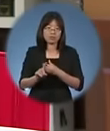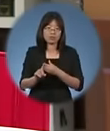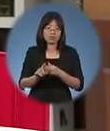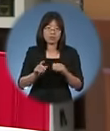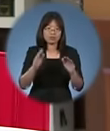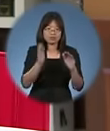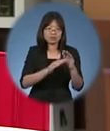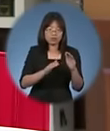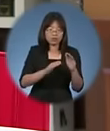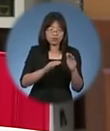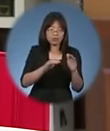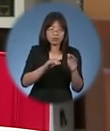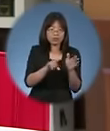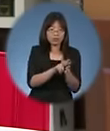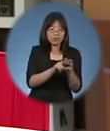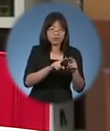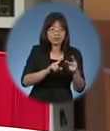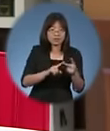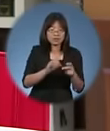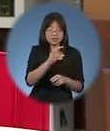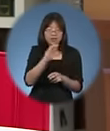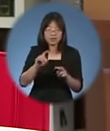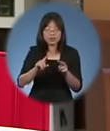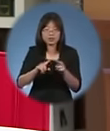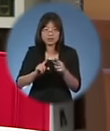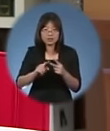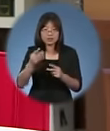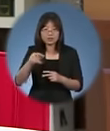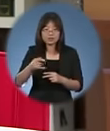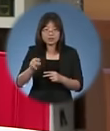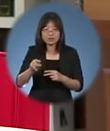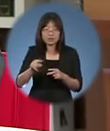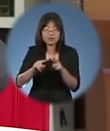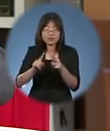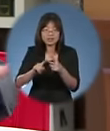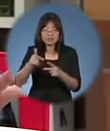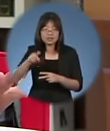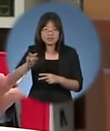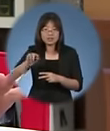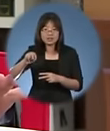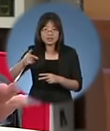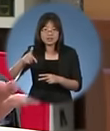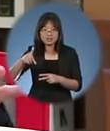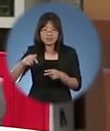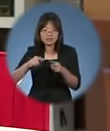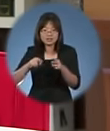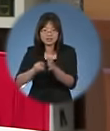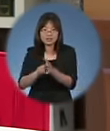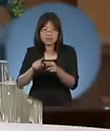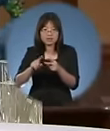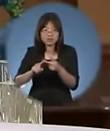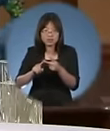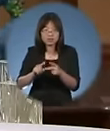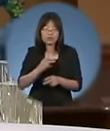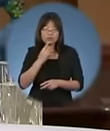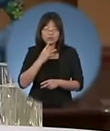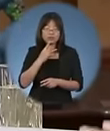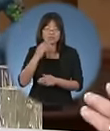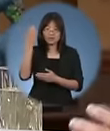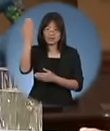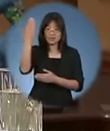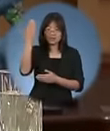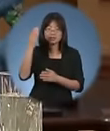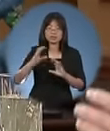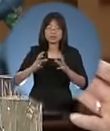정교든 카톨릭이든 개신교건 루터교건 어쨌든 이 사람들은 전부 기독교 국가입니다. 그것은 유일신 국가죠.